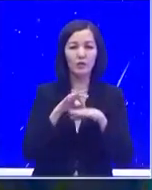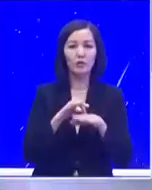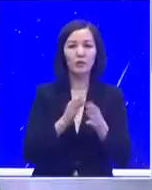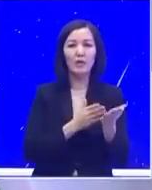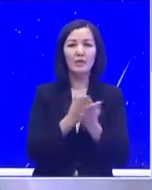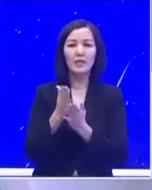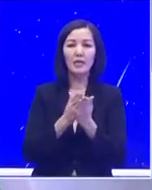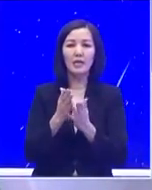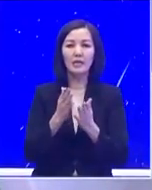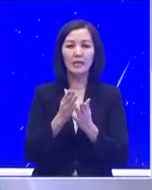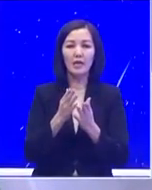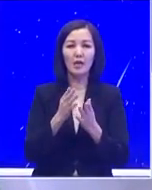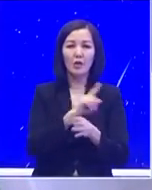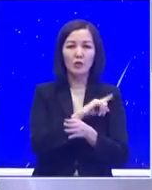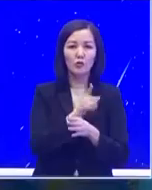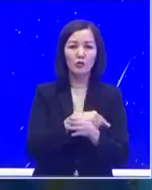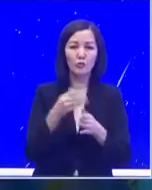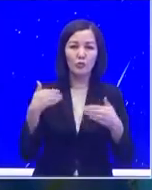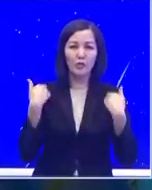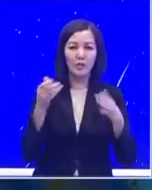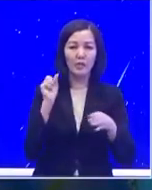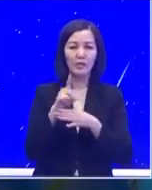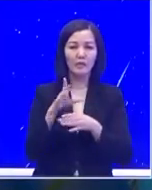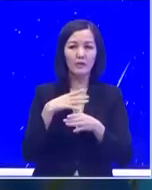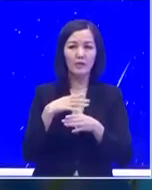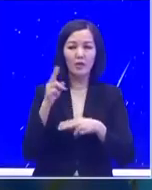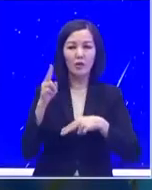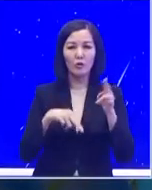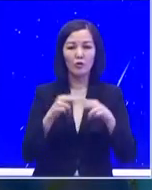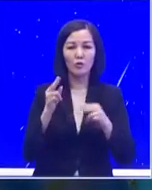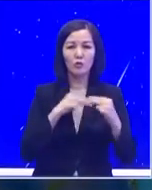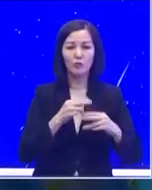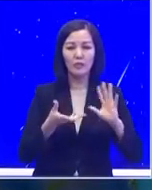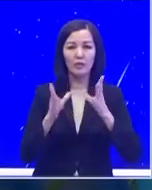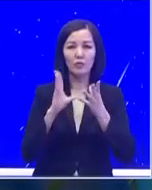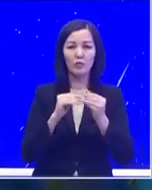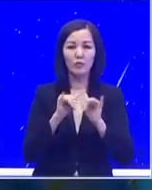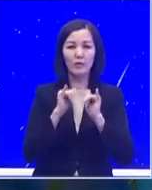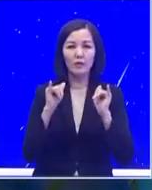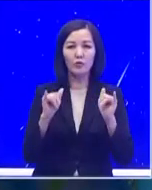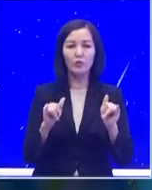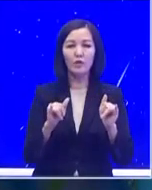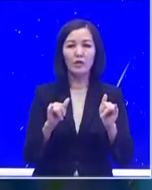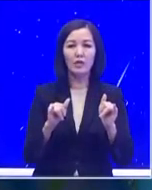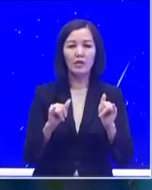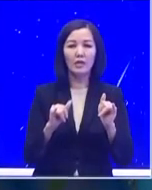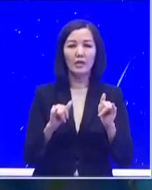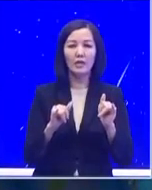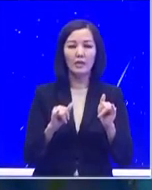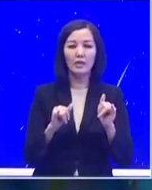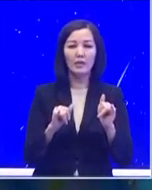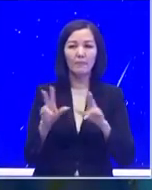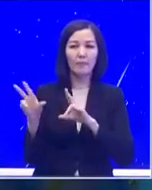салада жұмыс қарқынын күшейтуді ұсынды. Құрылыс жұмыстарының көлемін арттыру, нұрлы жер, бақытты